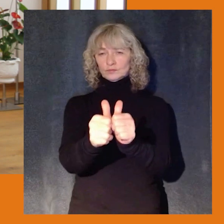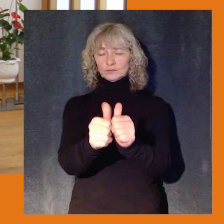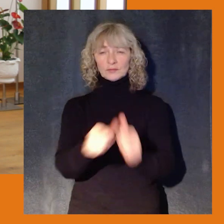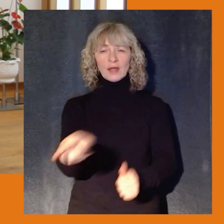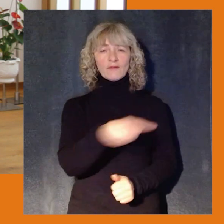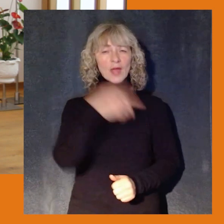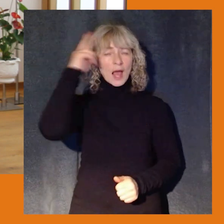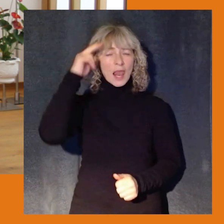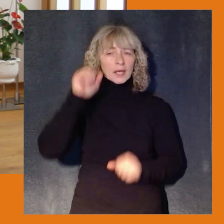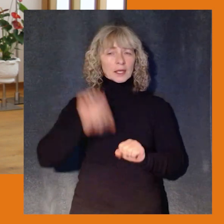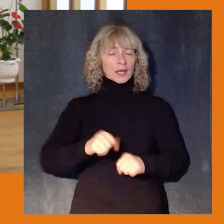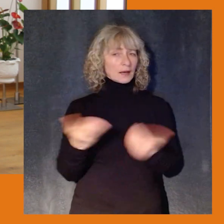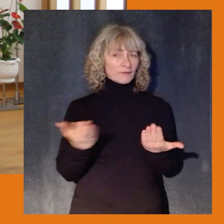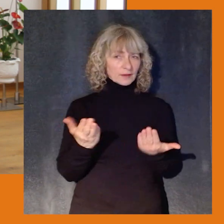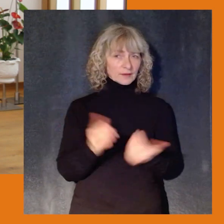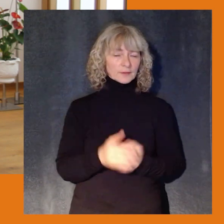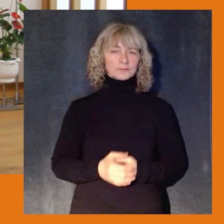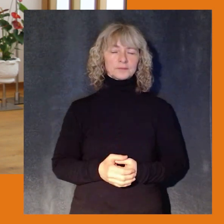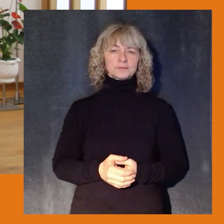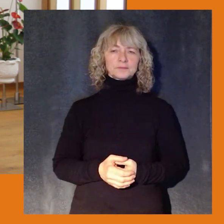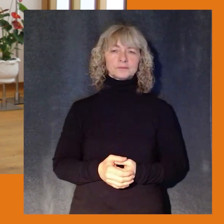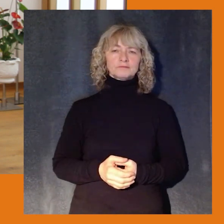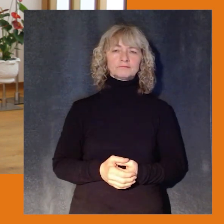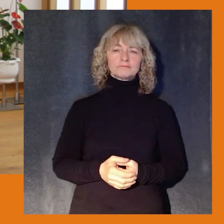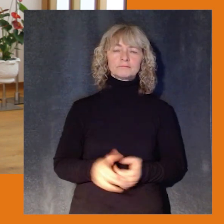Was können wir von ihm lernen?